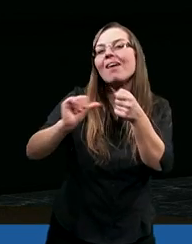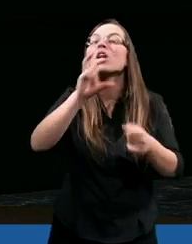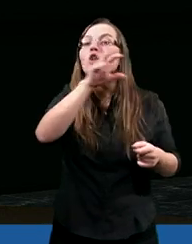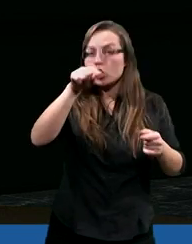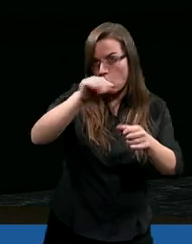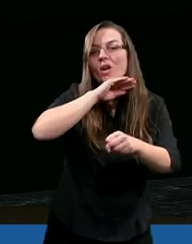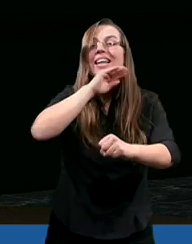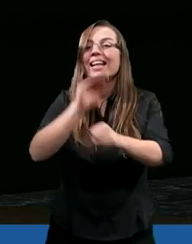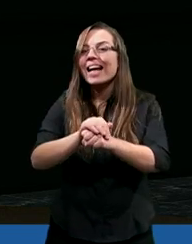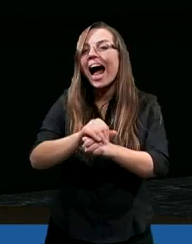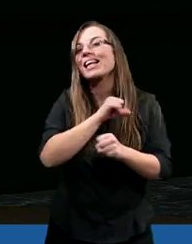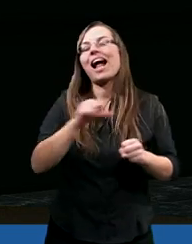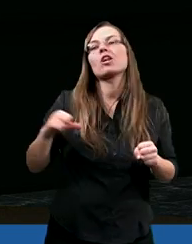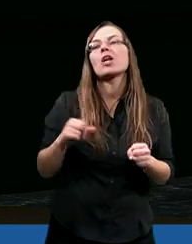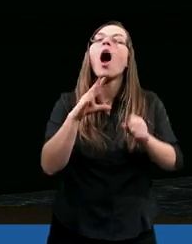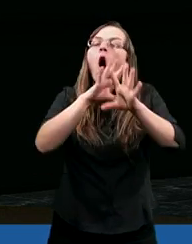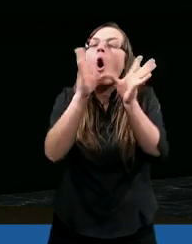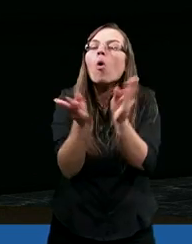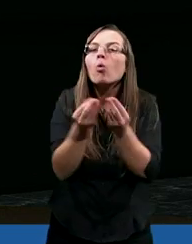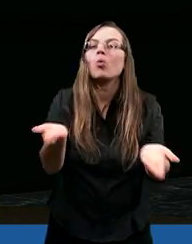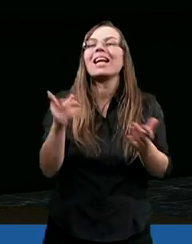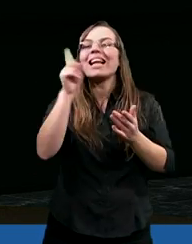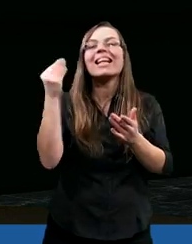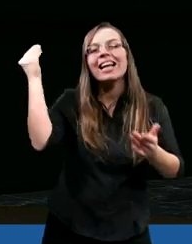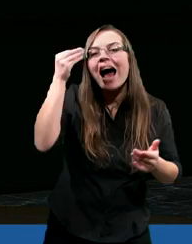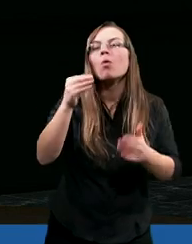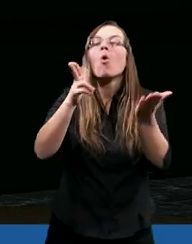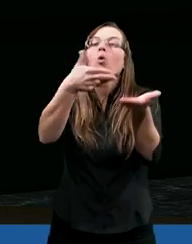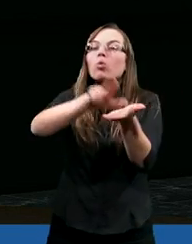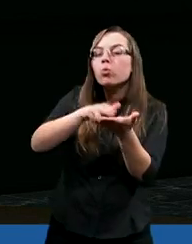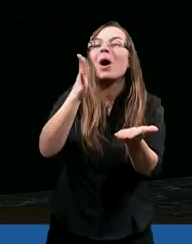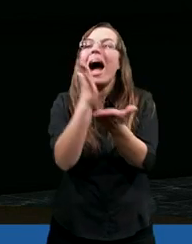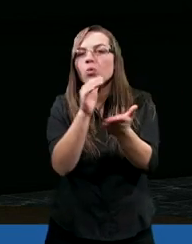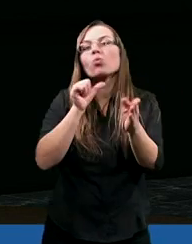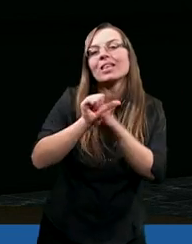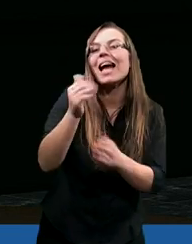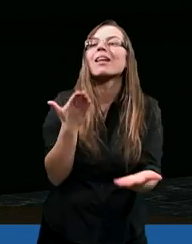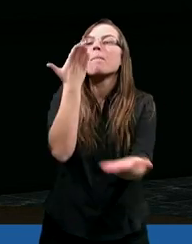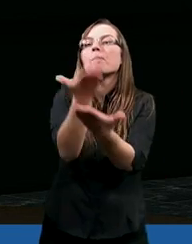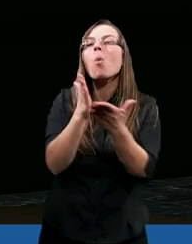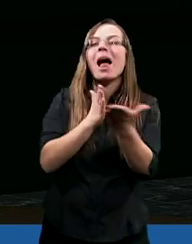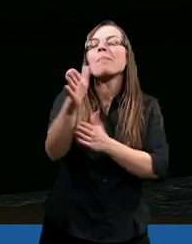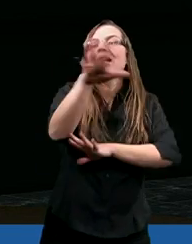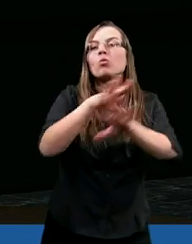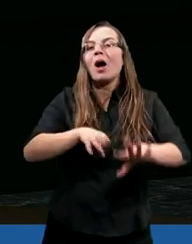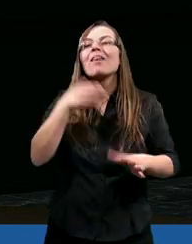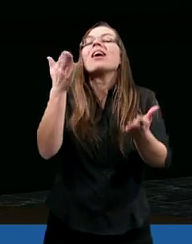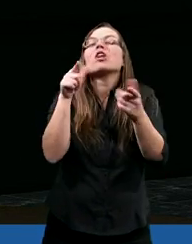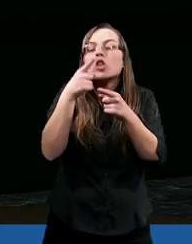się zgadza z ogólną nauką, która już jest podana przez Ducha Świętego, czyli